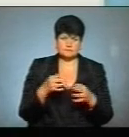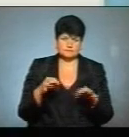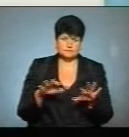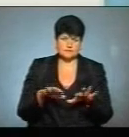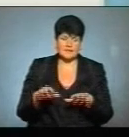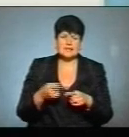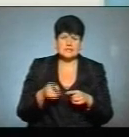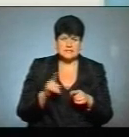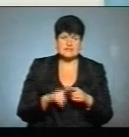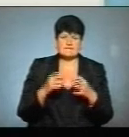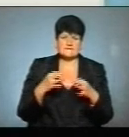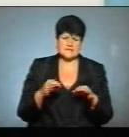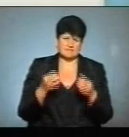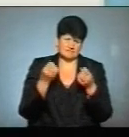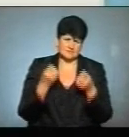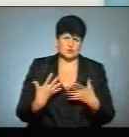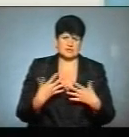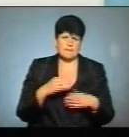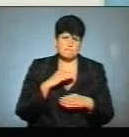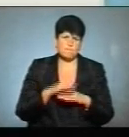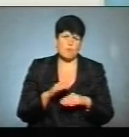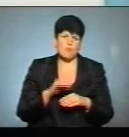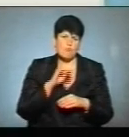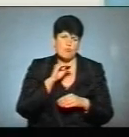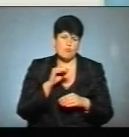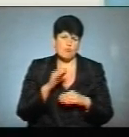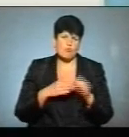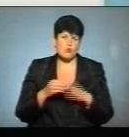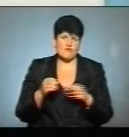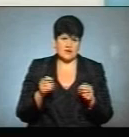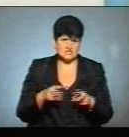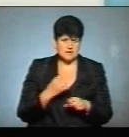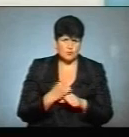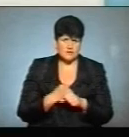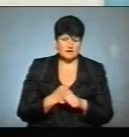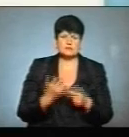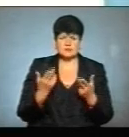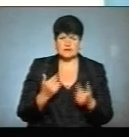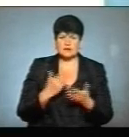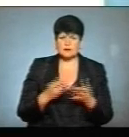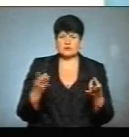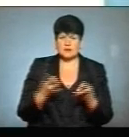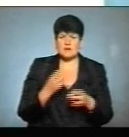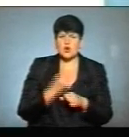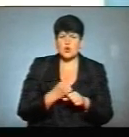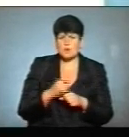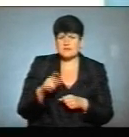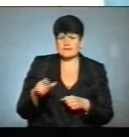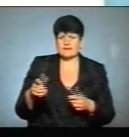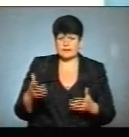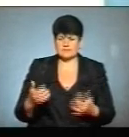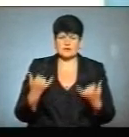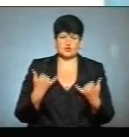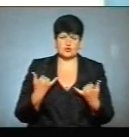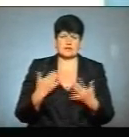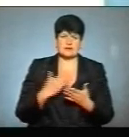такі найпростіші професії. Тобто є потреба у робітниках, маєте на увазі? Є потреба в робітниках, ну на сьогодні